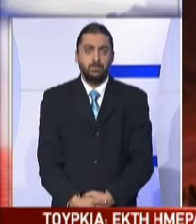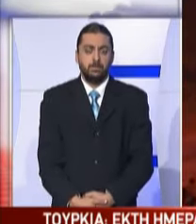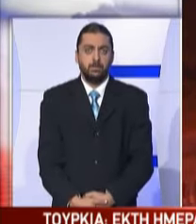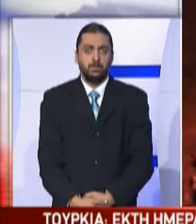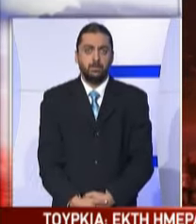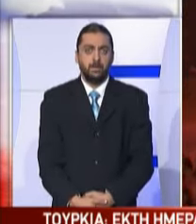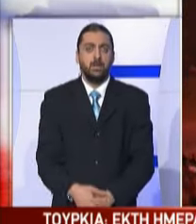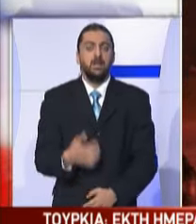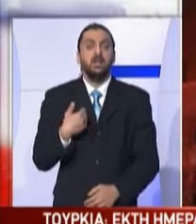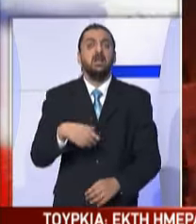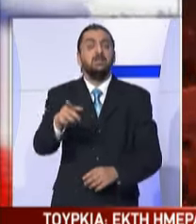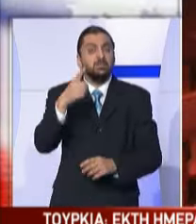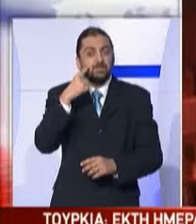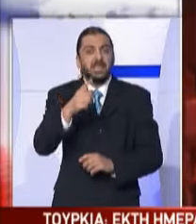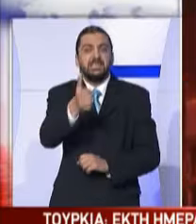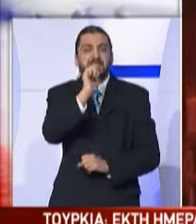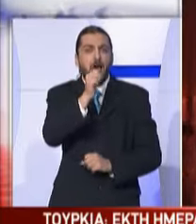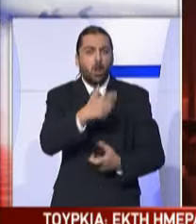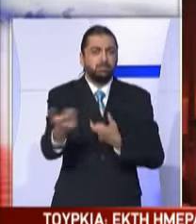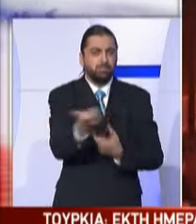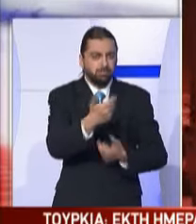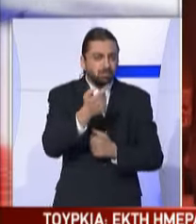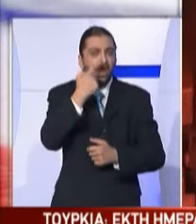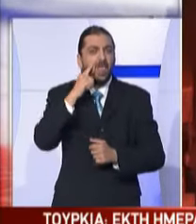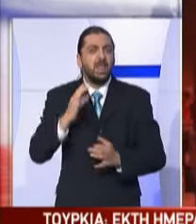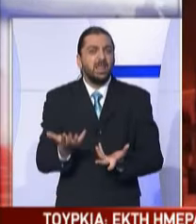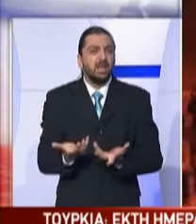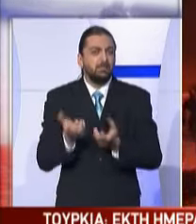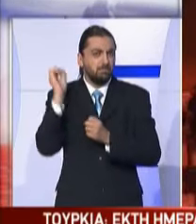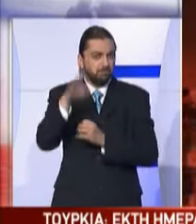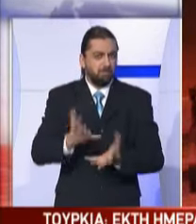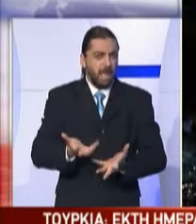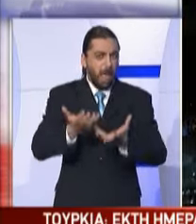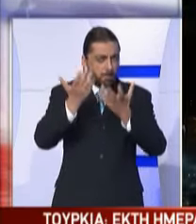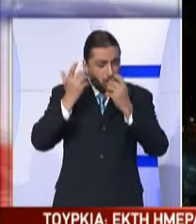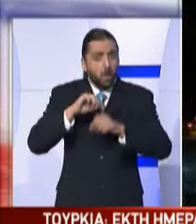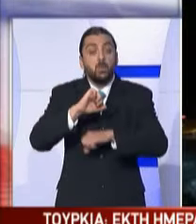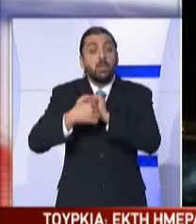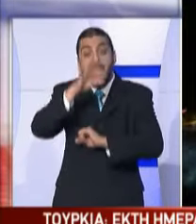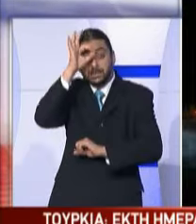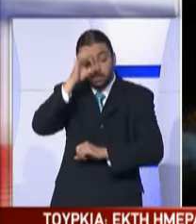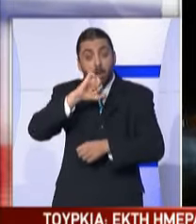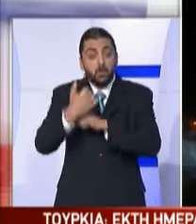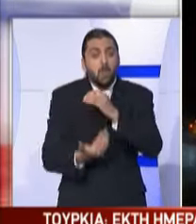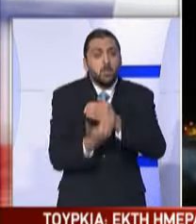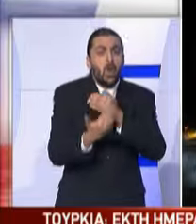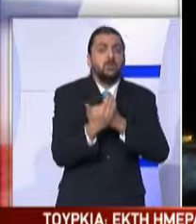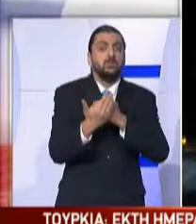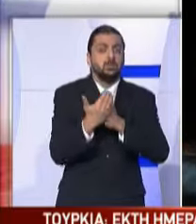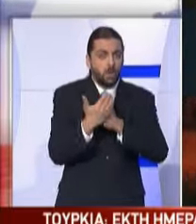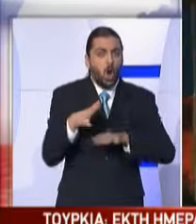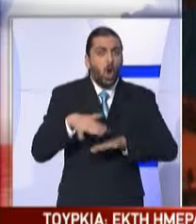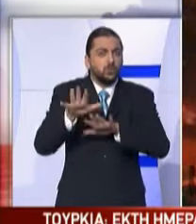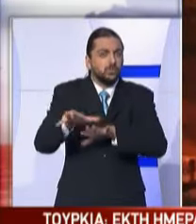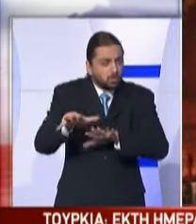Με κανόνια νερού και δακρυγόνα, οι αστυνομικές δυνάμεις προσπαθούν τις πρώτες πρωινές ώρες να διαλύσουν τις αντικυβερνητικές διαδηλώσεις κοντά στον Ντολμά Μπαχτσέ